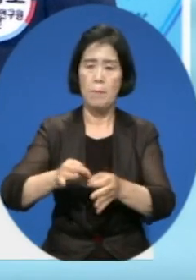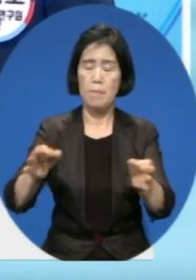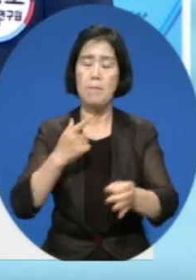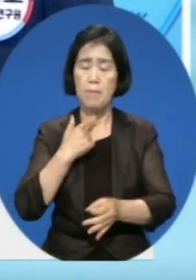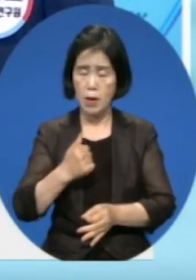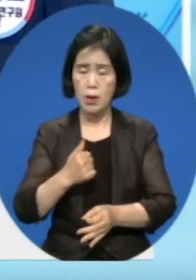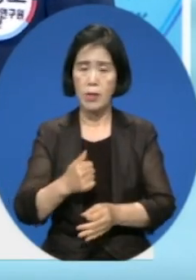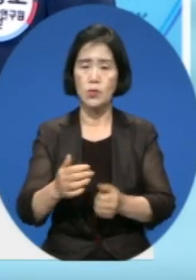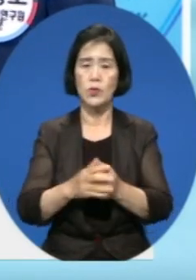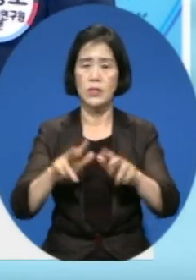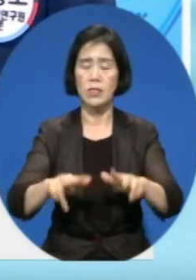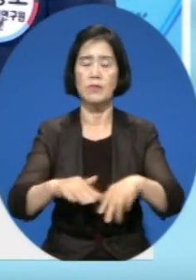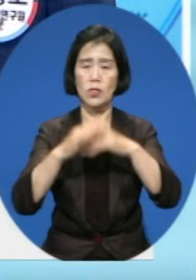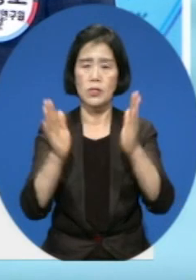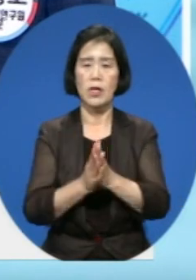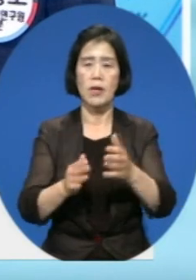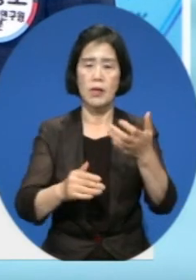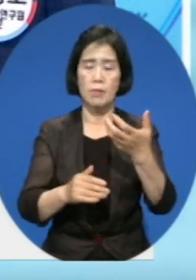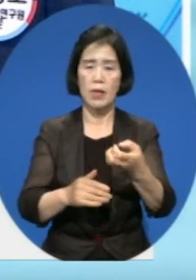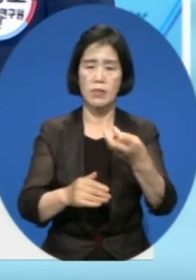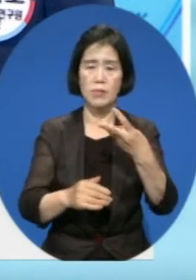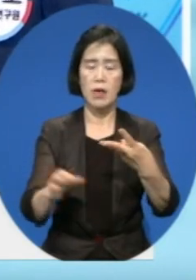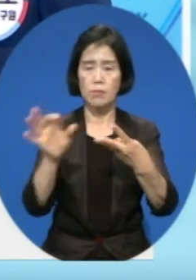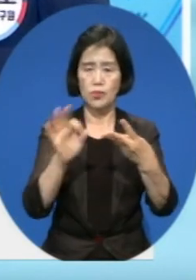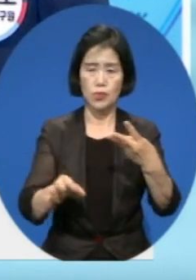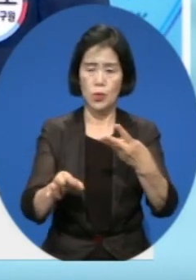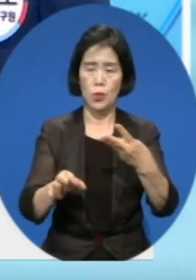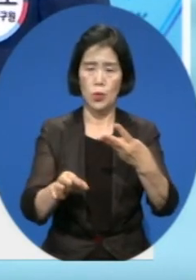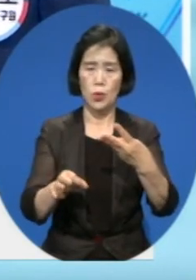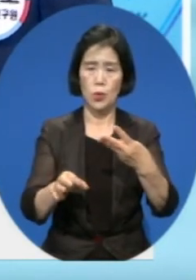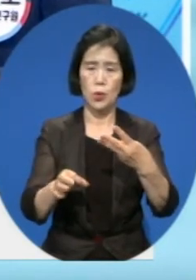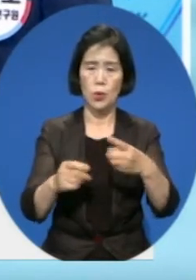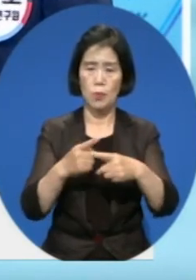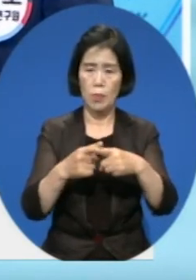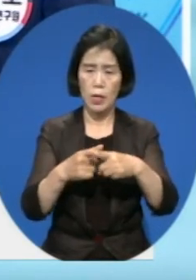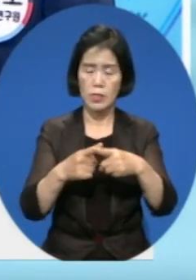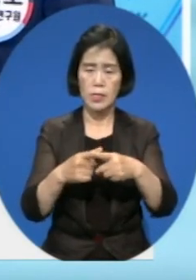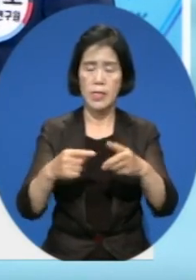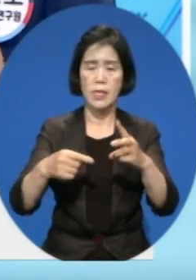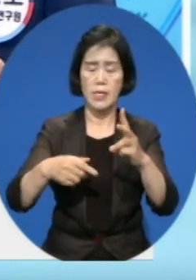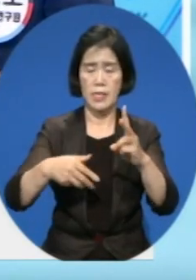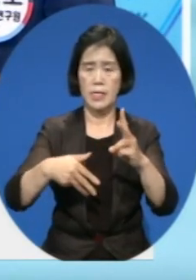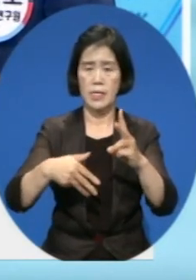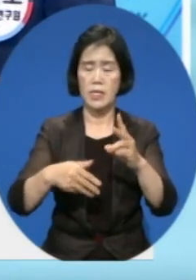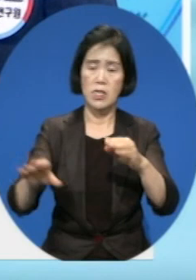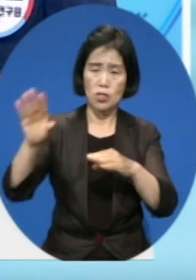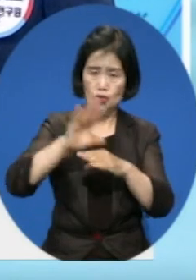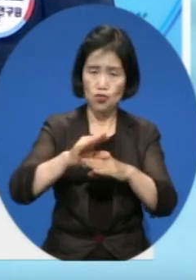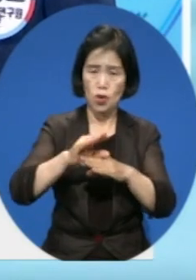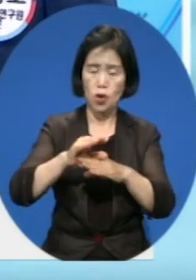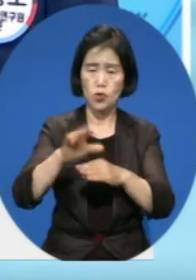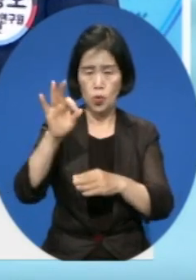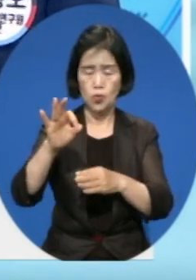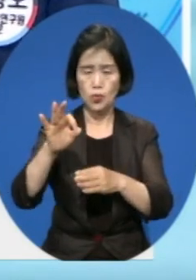이 순간에 전체의 83%가 예산 절반도 못 썼어요. 1차 재난지원 그 추경을.